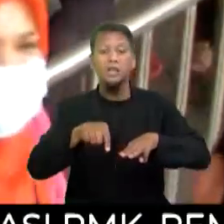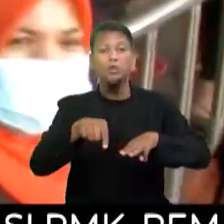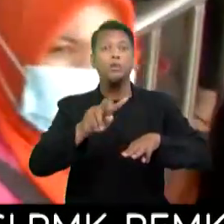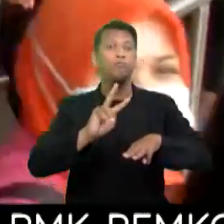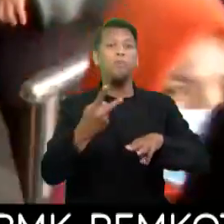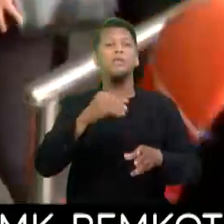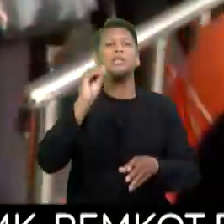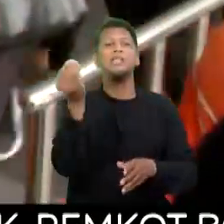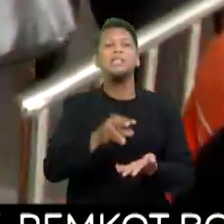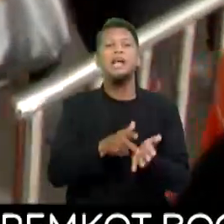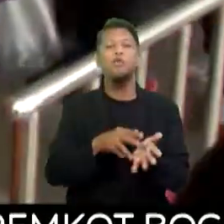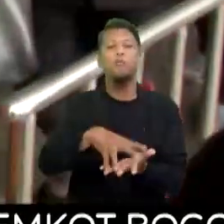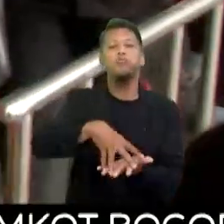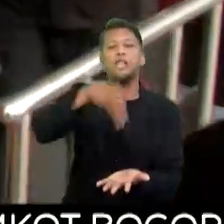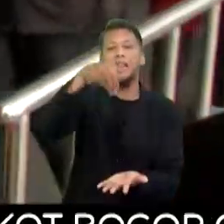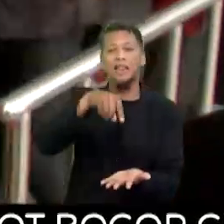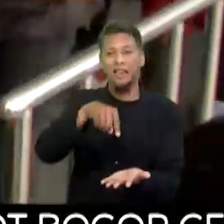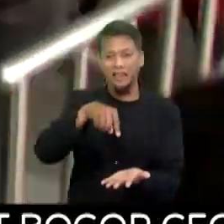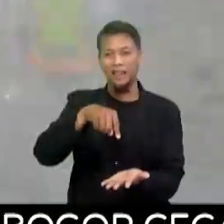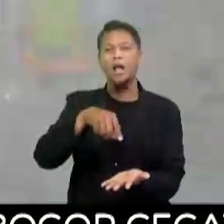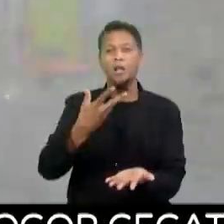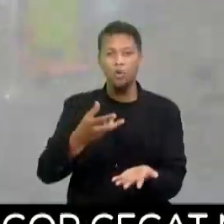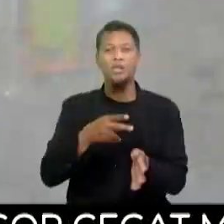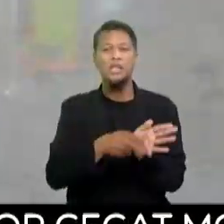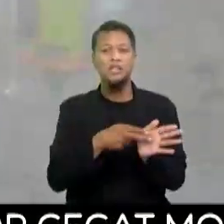subtransit untuk yang melakukan perjalanan keluar kota.